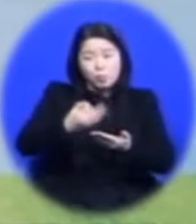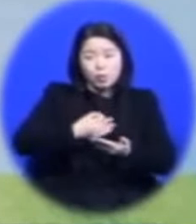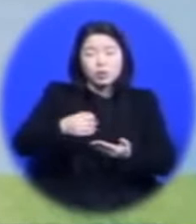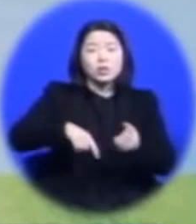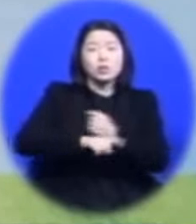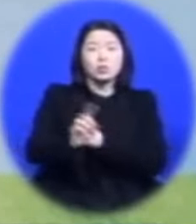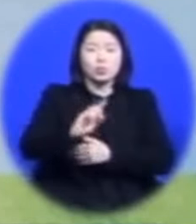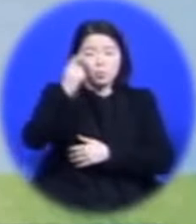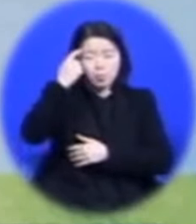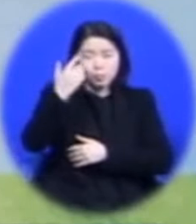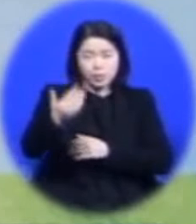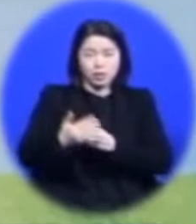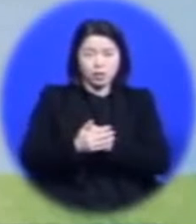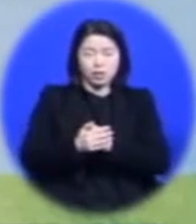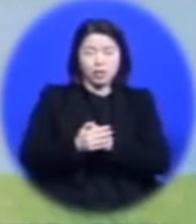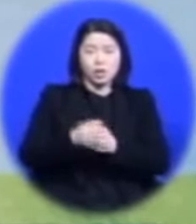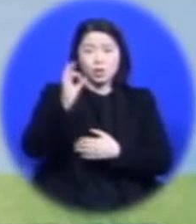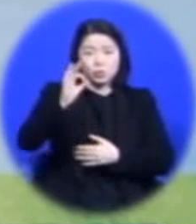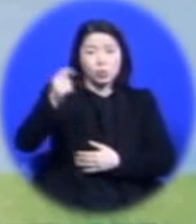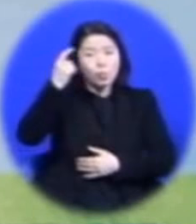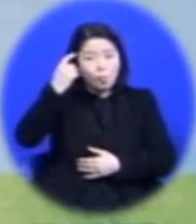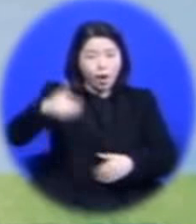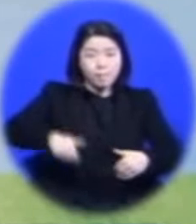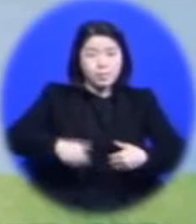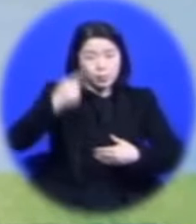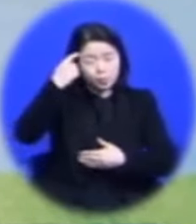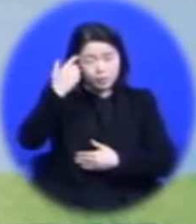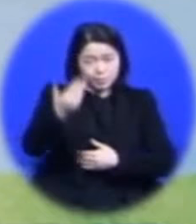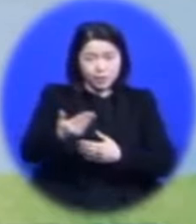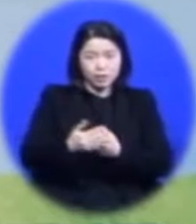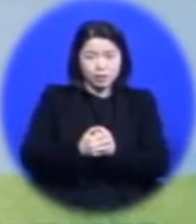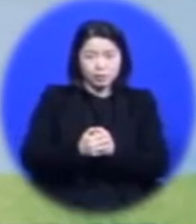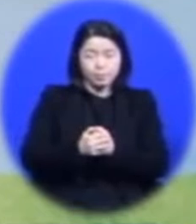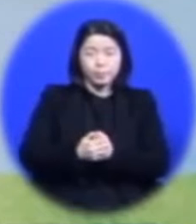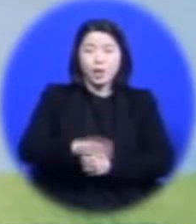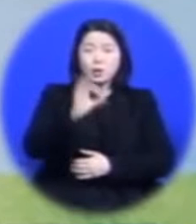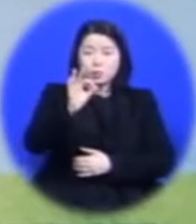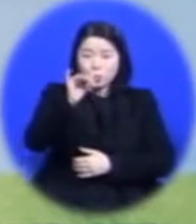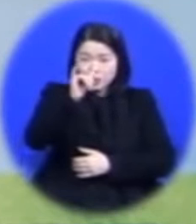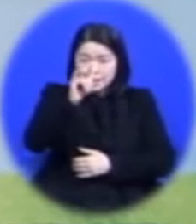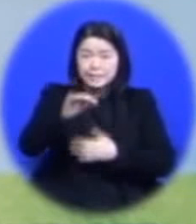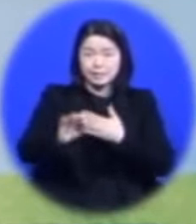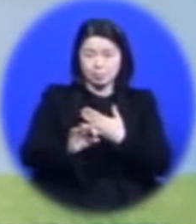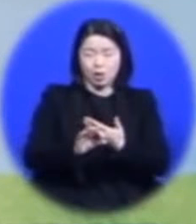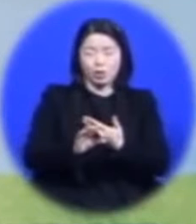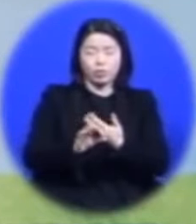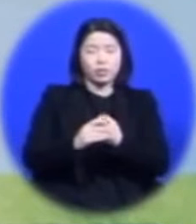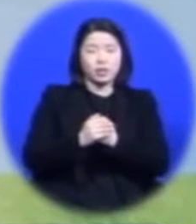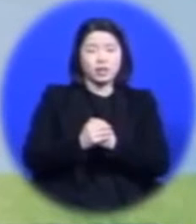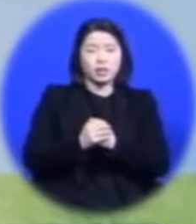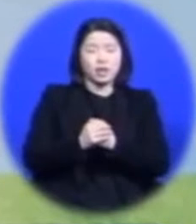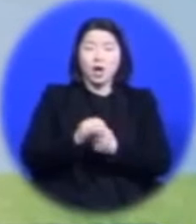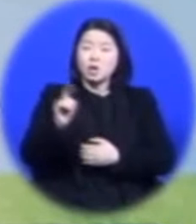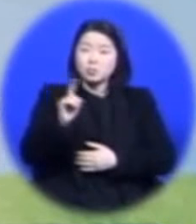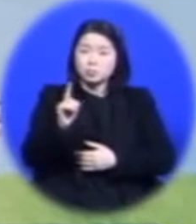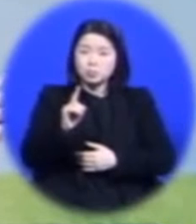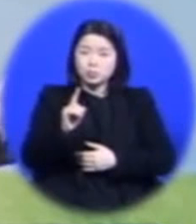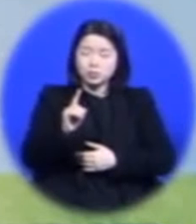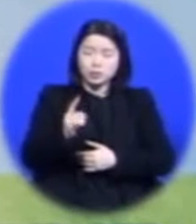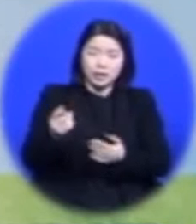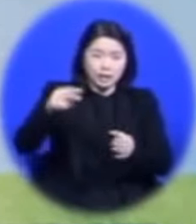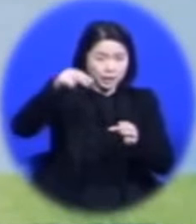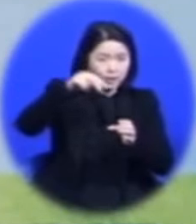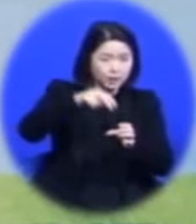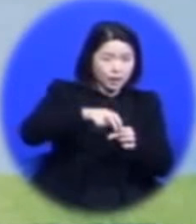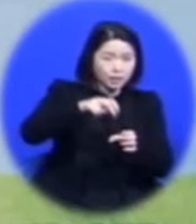그러세요 여러분 돈이 왜 필요하세요 돈이 있으면 말입니다 무슨 탈 거 하나도